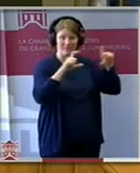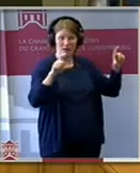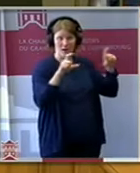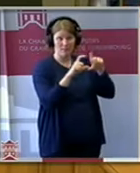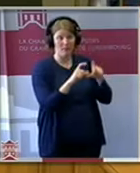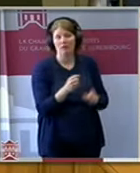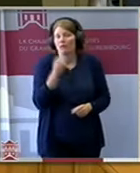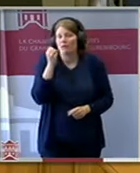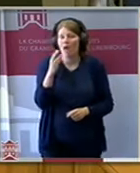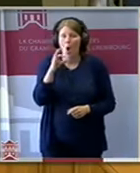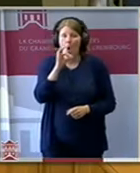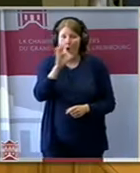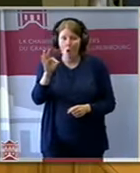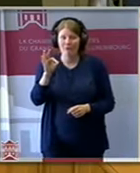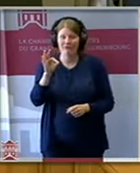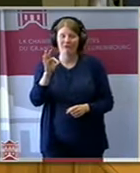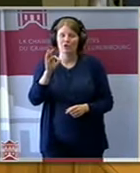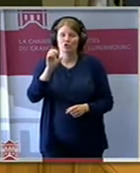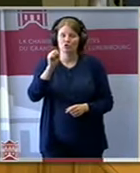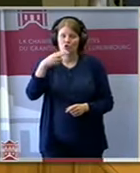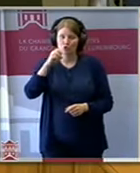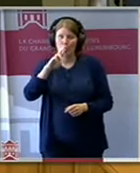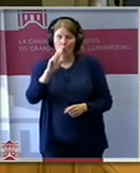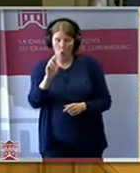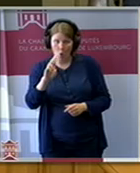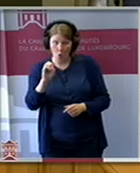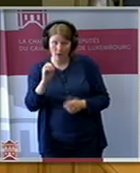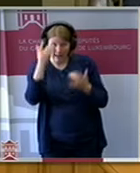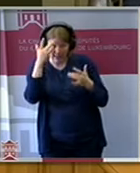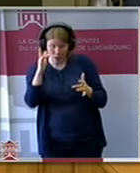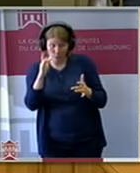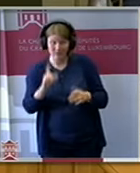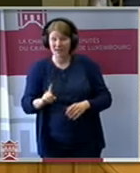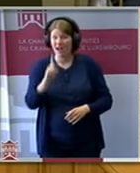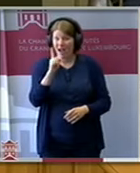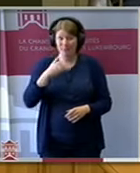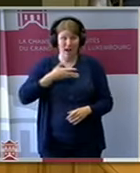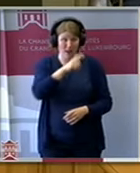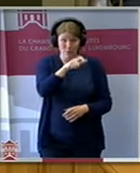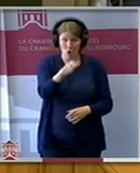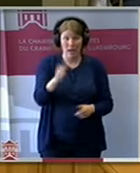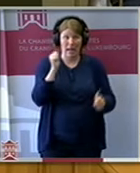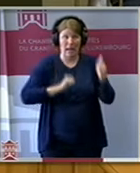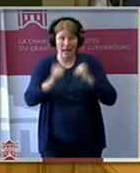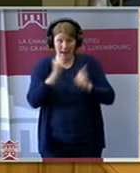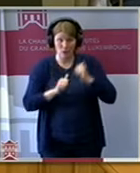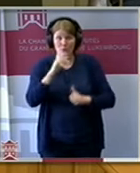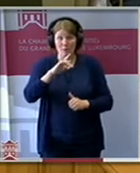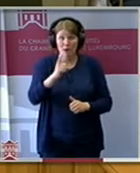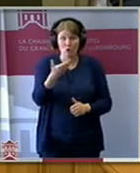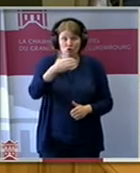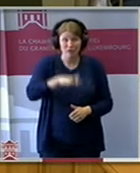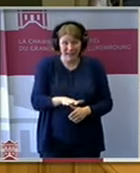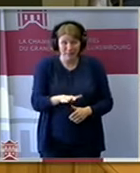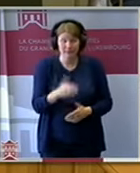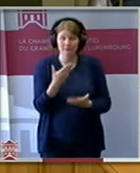legal, Steueroptimisierung ist legal, das ist vielleicht legal, aber im Moment sind nicht die Ämste darin erleiden, dann haben sie doch sterben. Der Kumpel ist ja auch, dass die Multien von